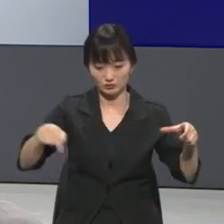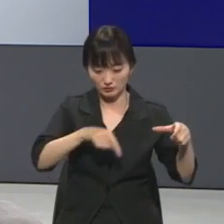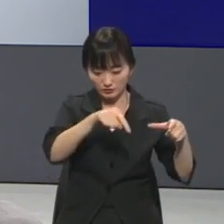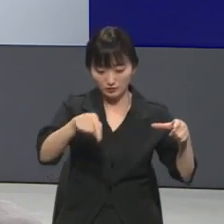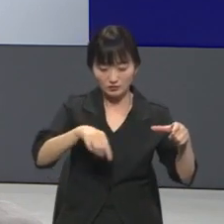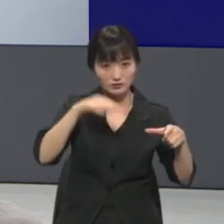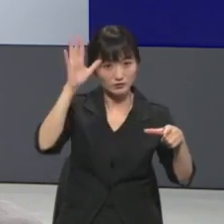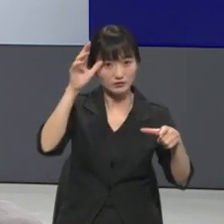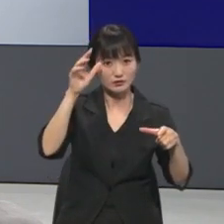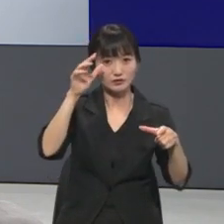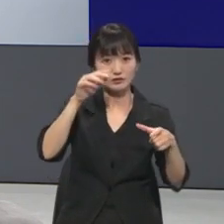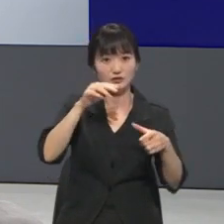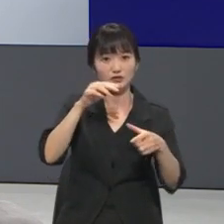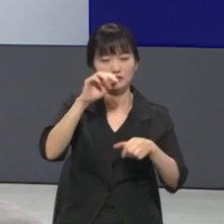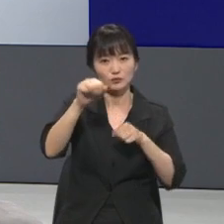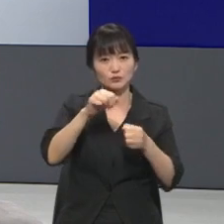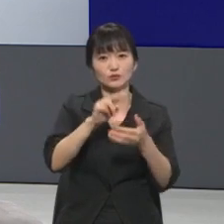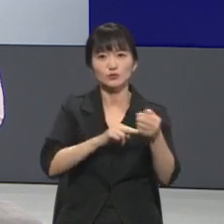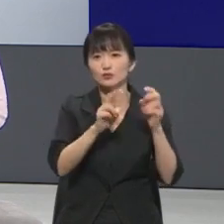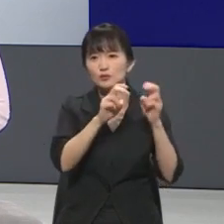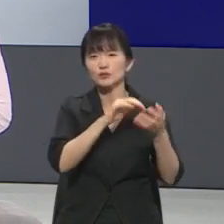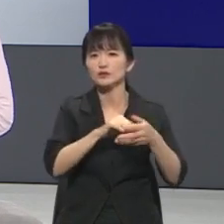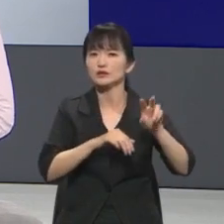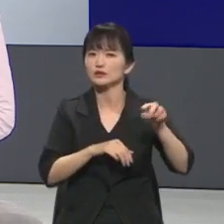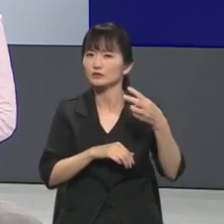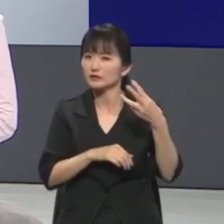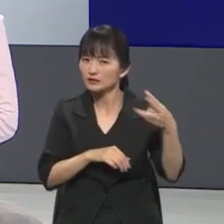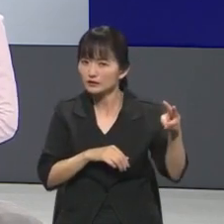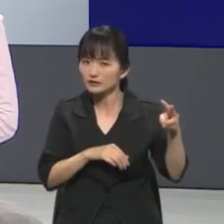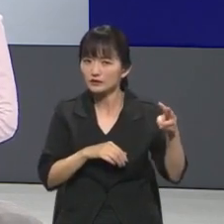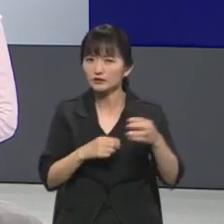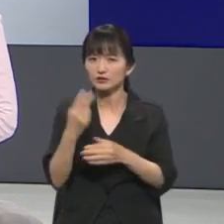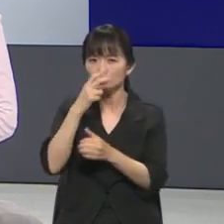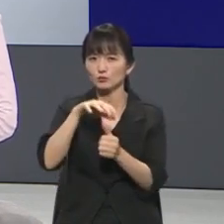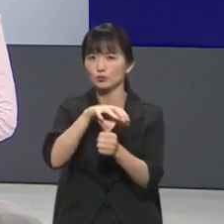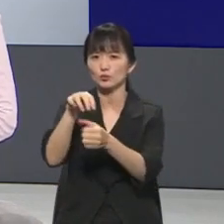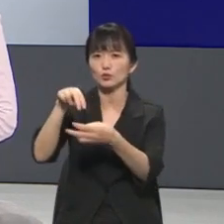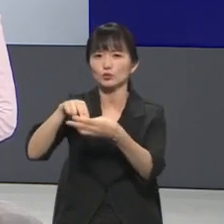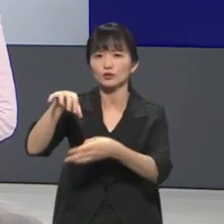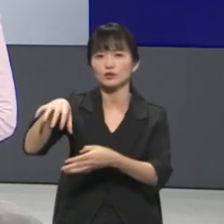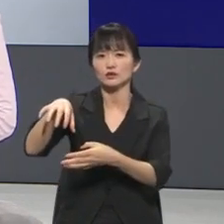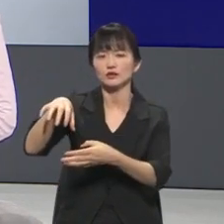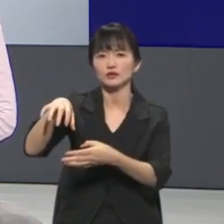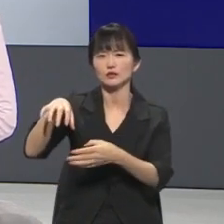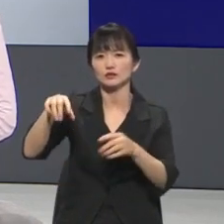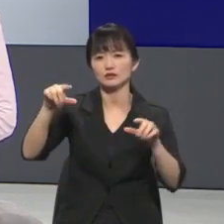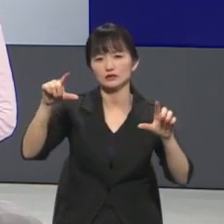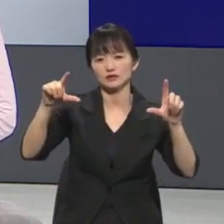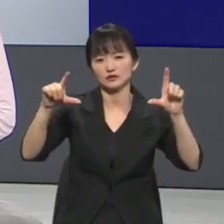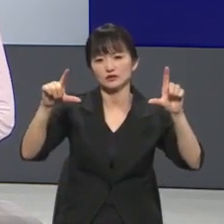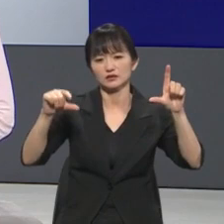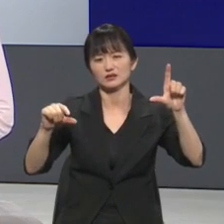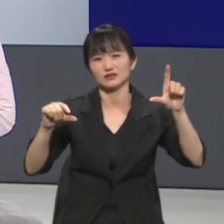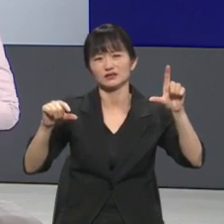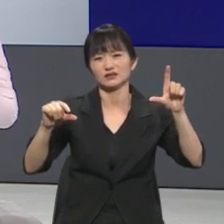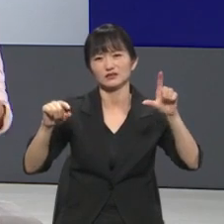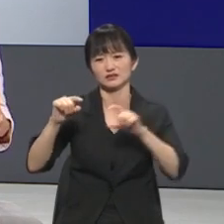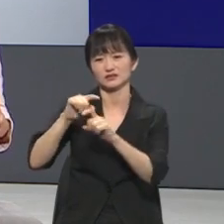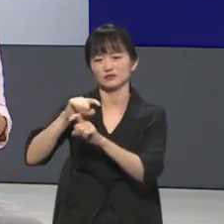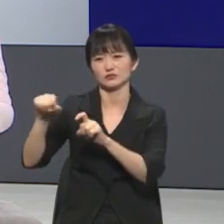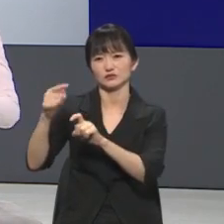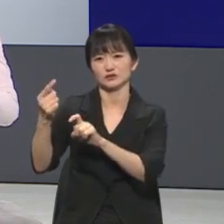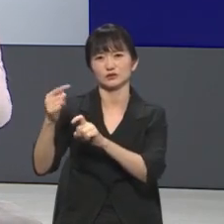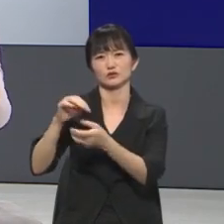판매 업체는 총 203곳 정도에 달하는데 네. 반면 이 보호센터는 10분의 1 정도 수준, 24곳 정도라고 합니다. 그러니까